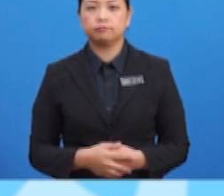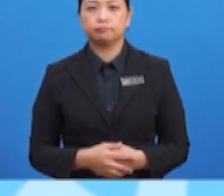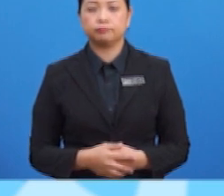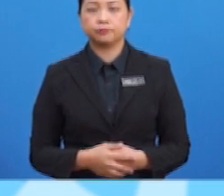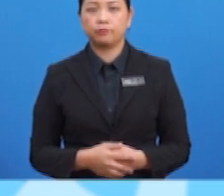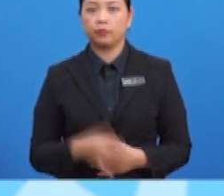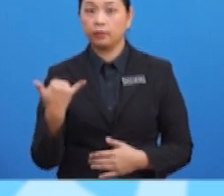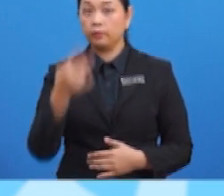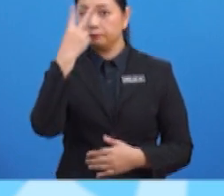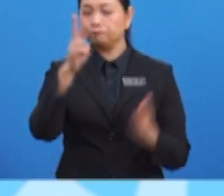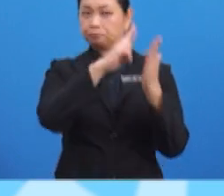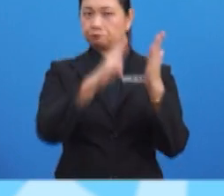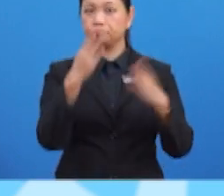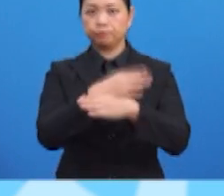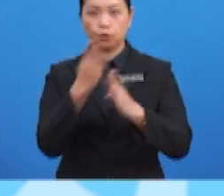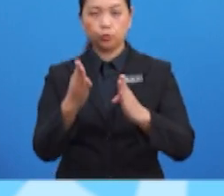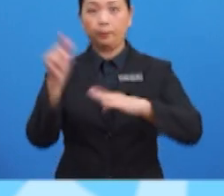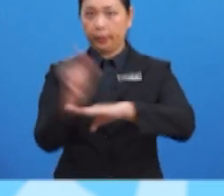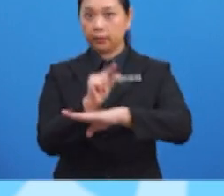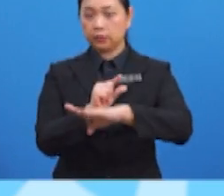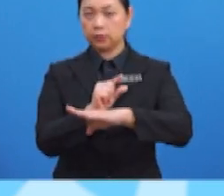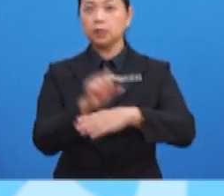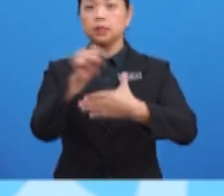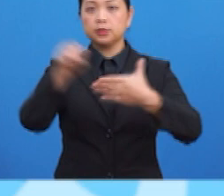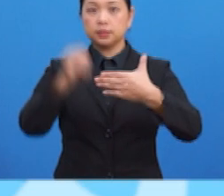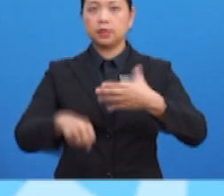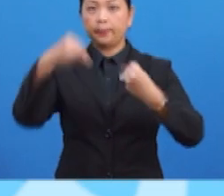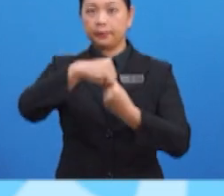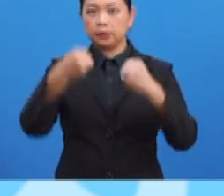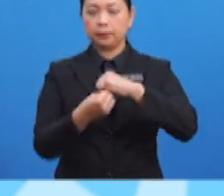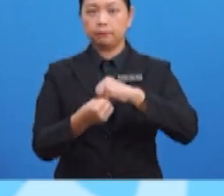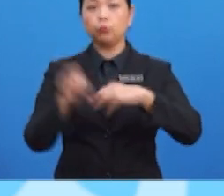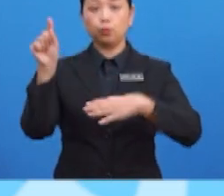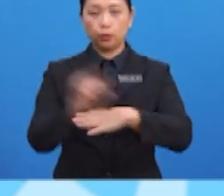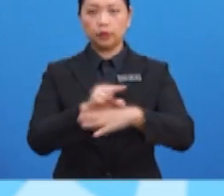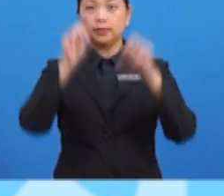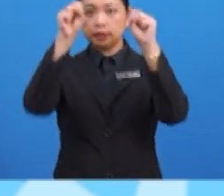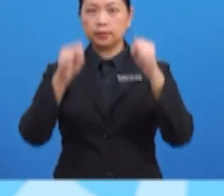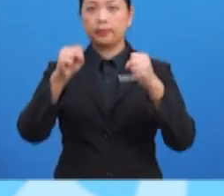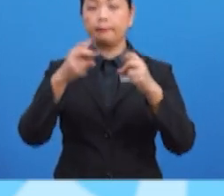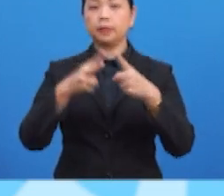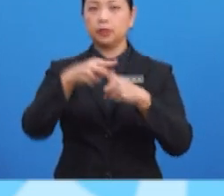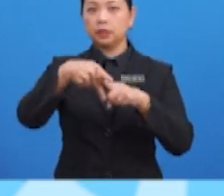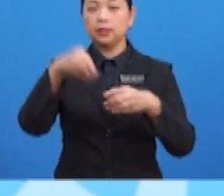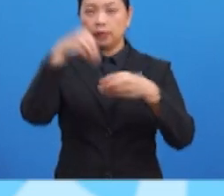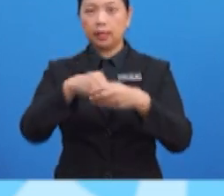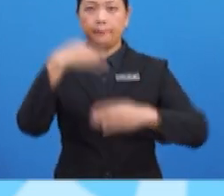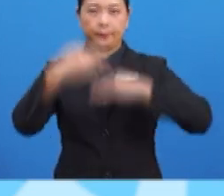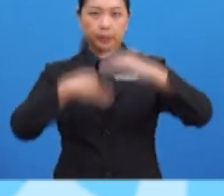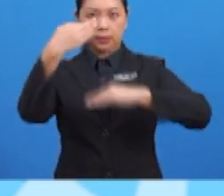aplikasi penyelesaian masalah menggunakan sistem mekanikal dalam pembinaan produk.